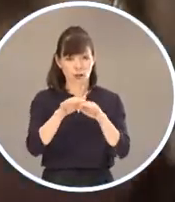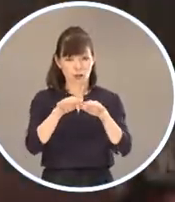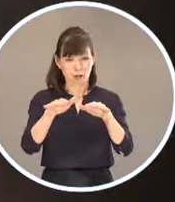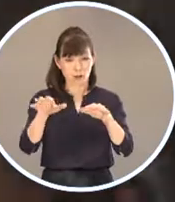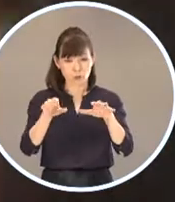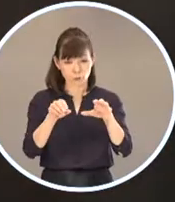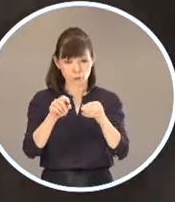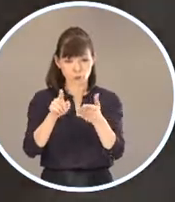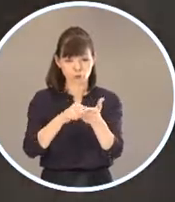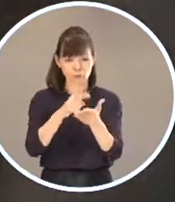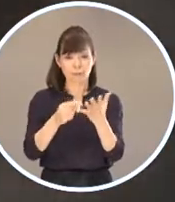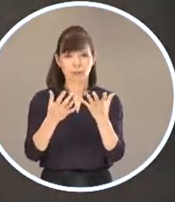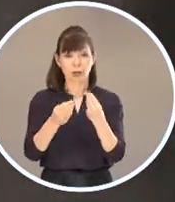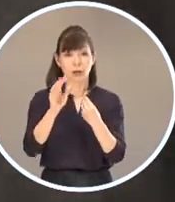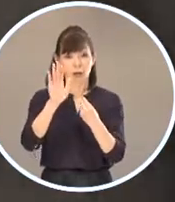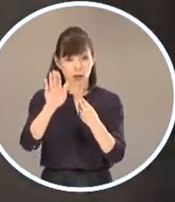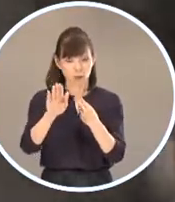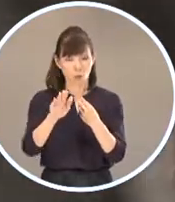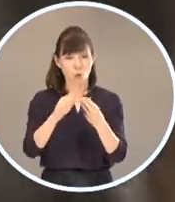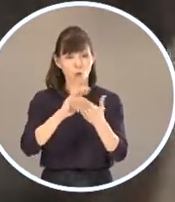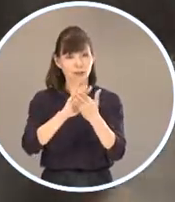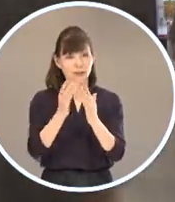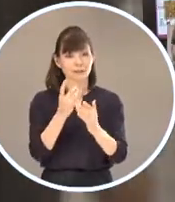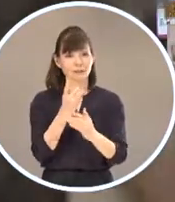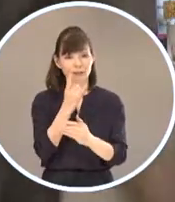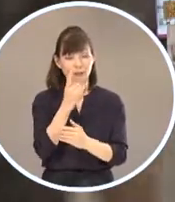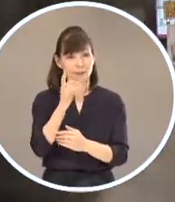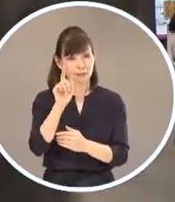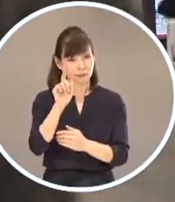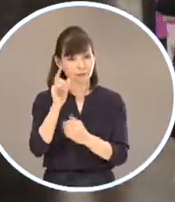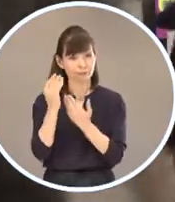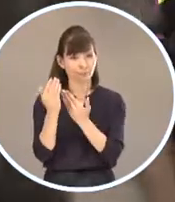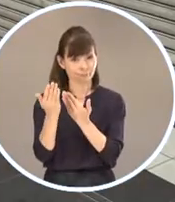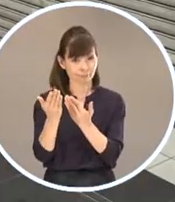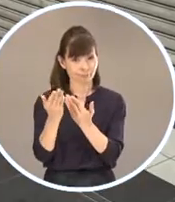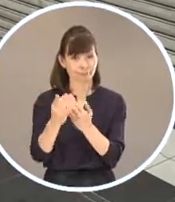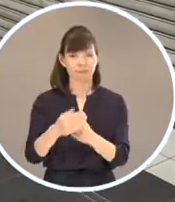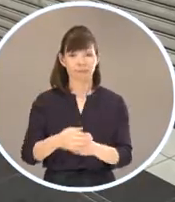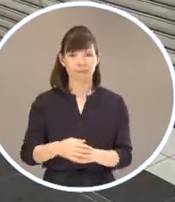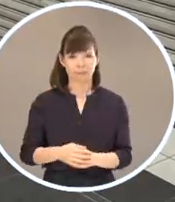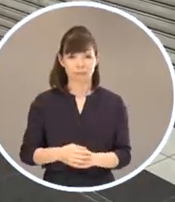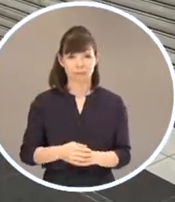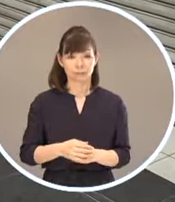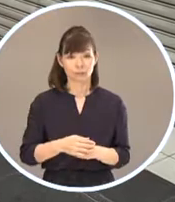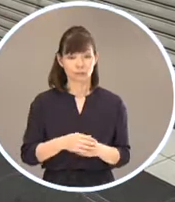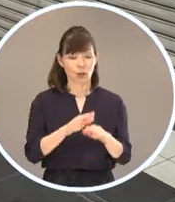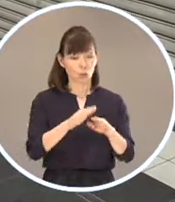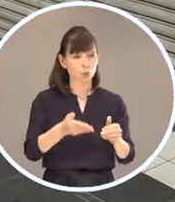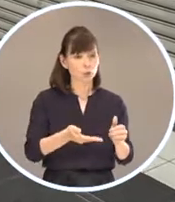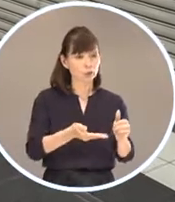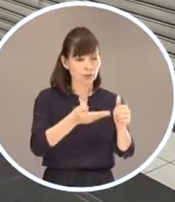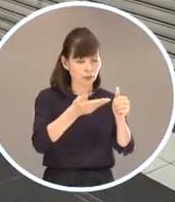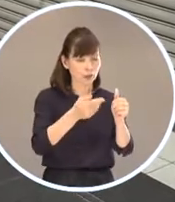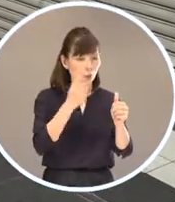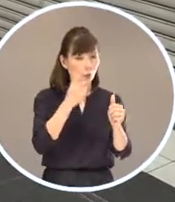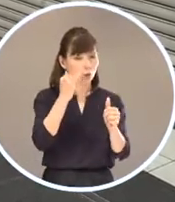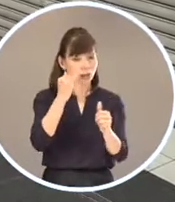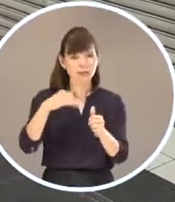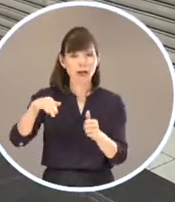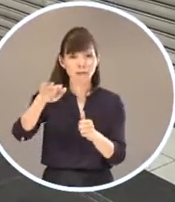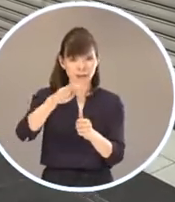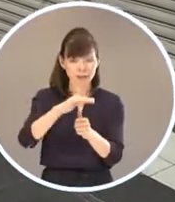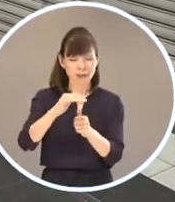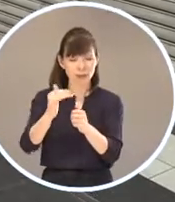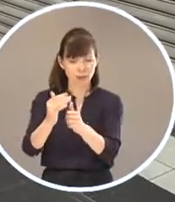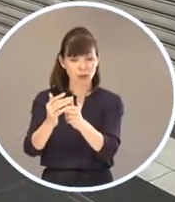ルスが収束した時、広島県に期待することを聞いてみました。 お母さんたちが孤独にその子